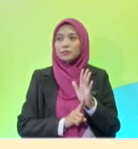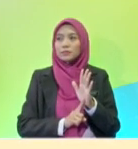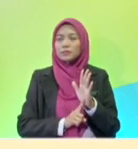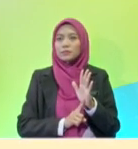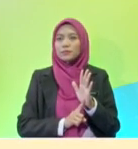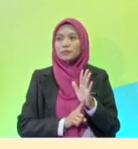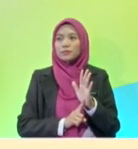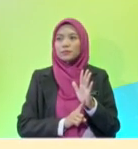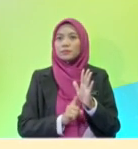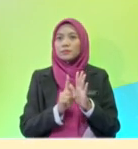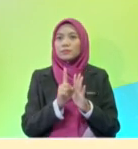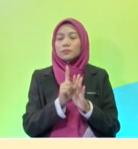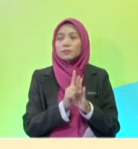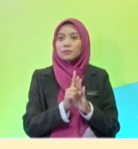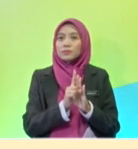sekitar